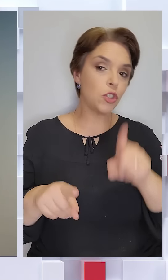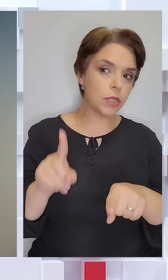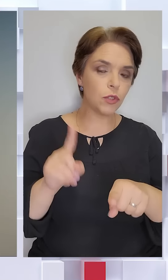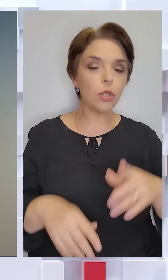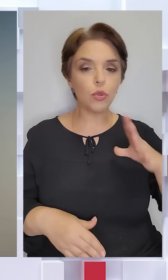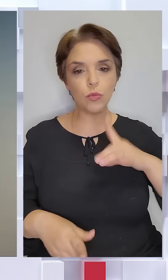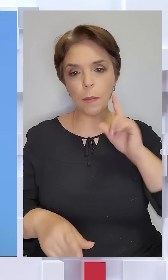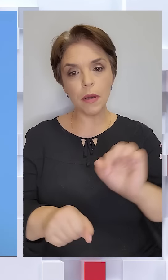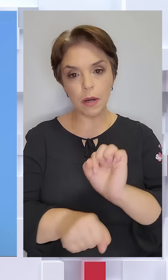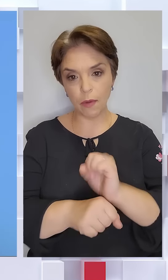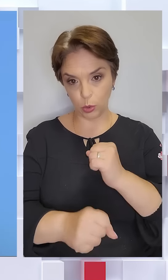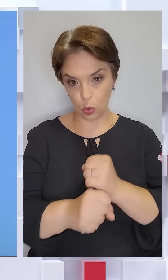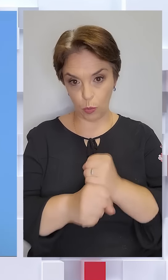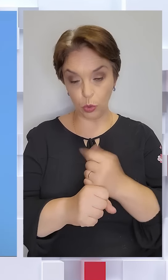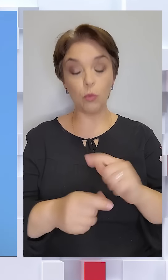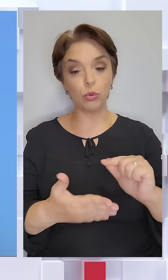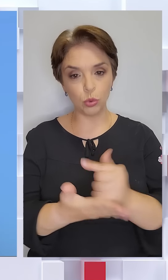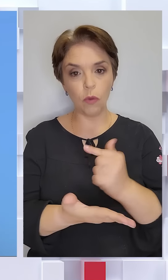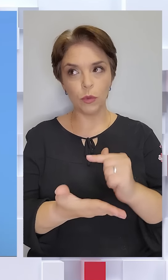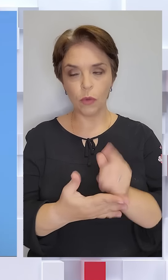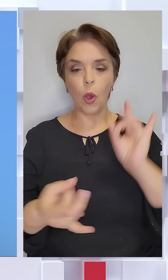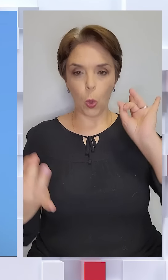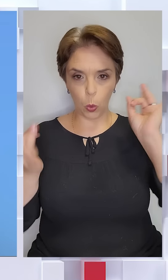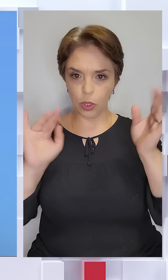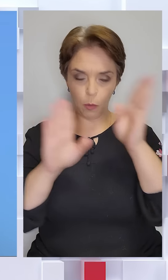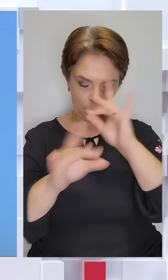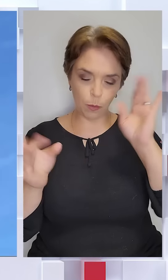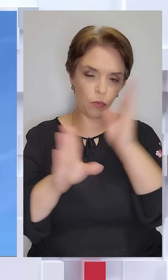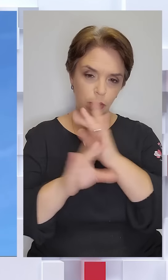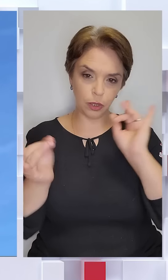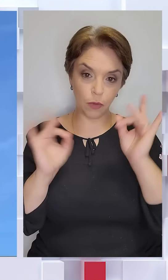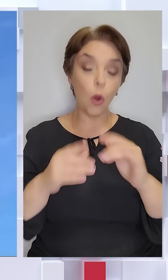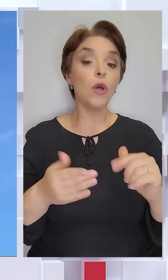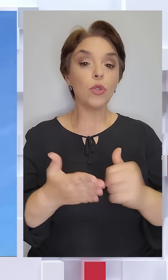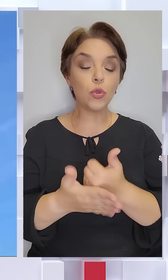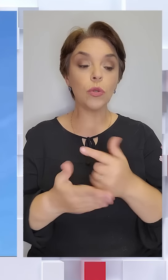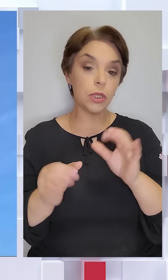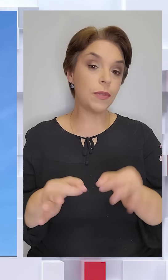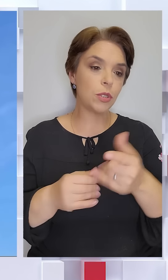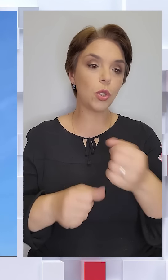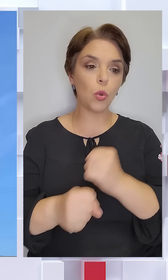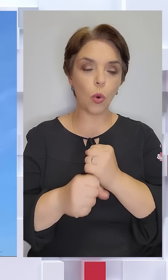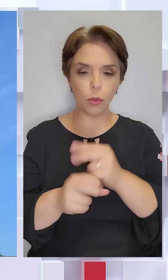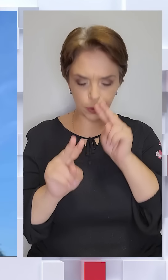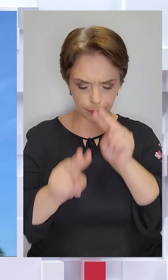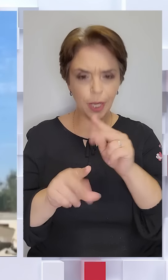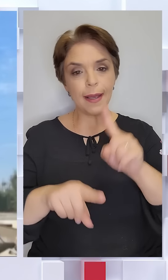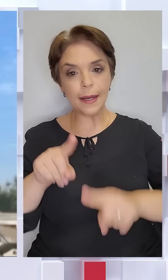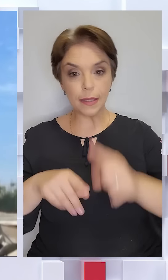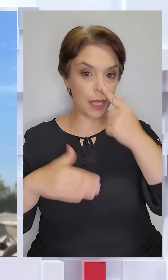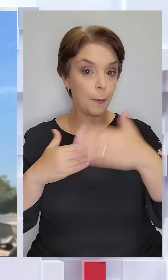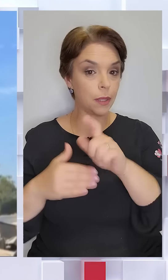часу змушені переривати роботу, бо знову і знову лунає повітряна тривога. І звісно, з їхньої роботи не зводять очі рідні